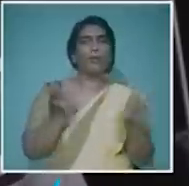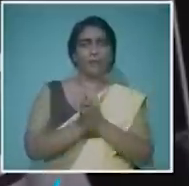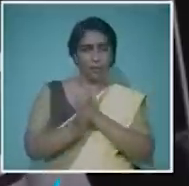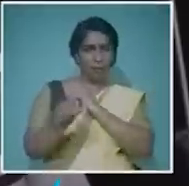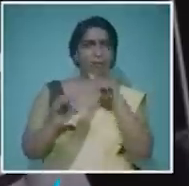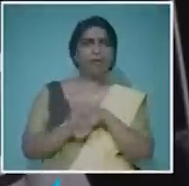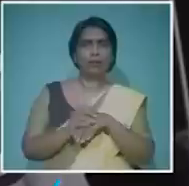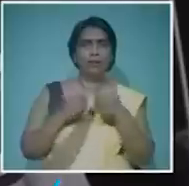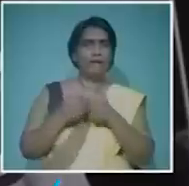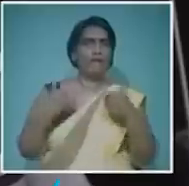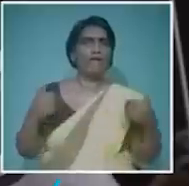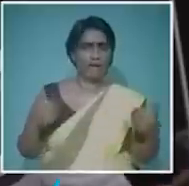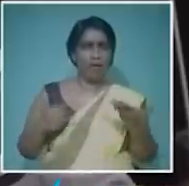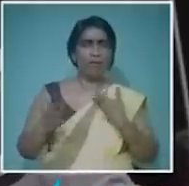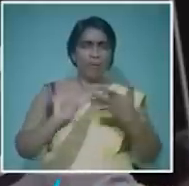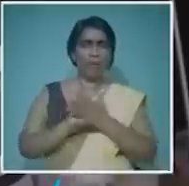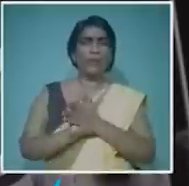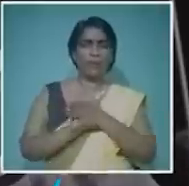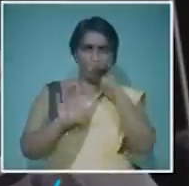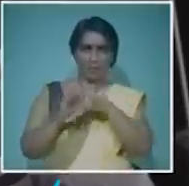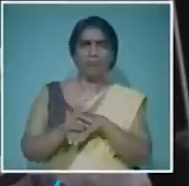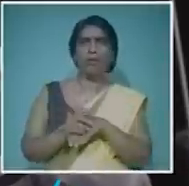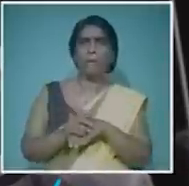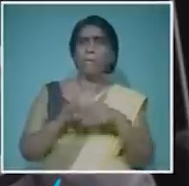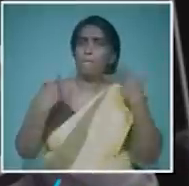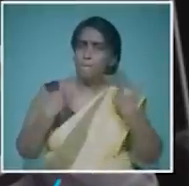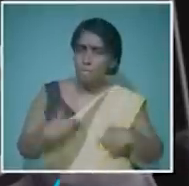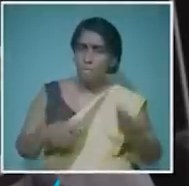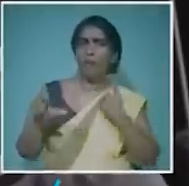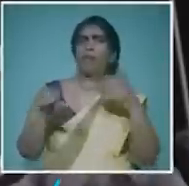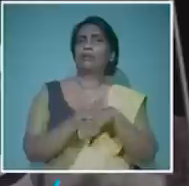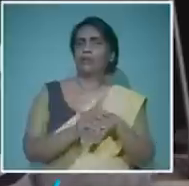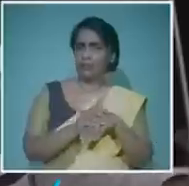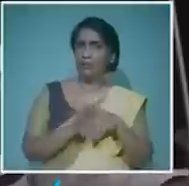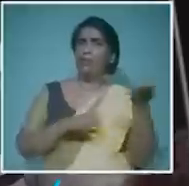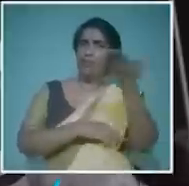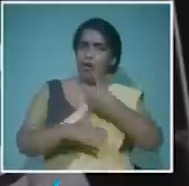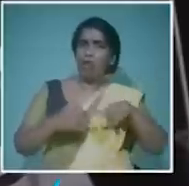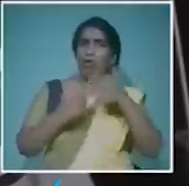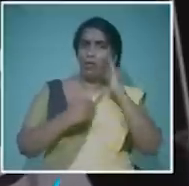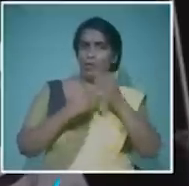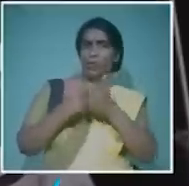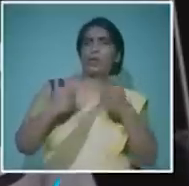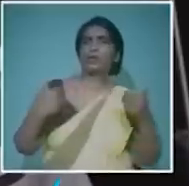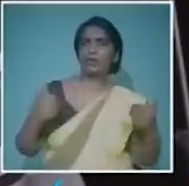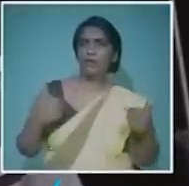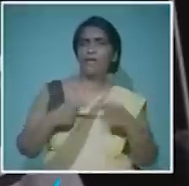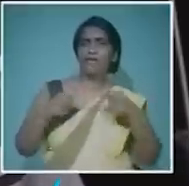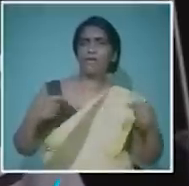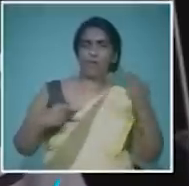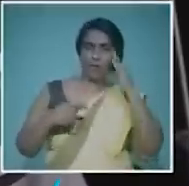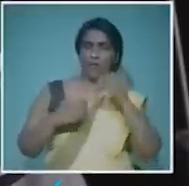හිටියා. ස්වාධීන අපි හිටියේ ඒ කාලේ, එතුමත් හිටියා, මහින්ද රාජපක්ෂ මැතිතුමත් හිටියා. ඒ අපි ඔක්කොම හිටියේ විපක්ෂයේ